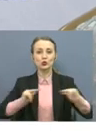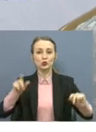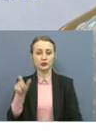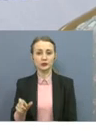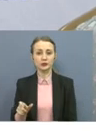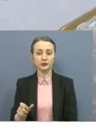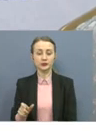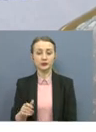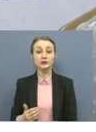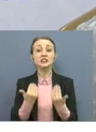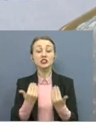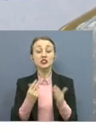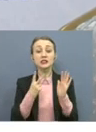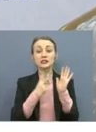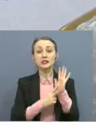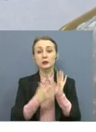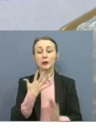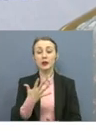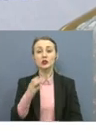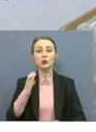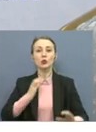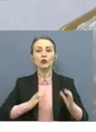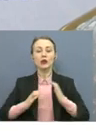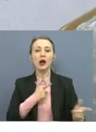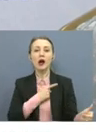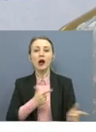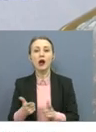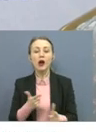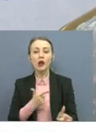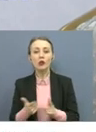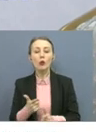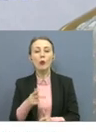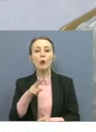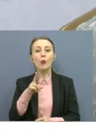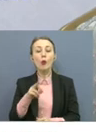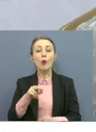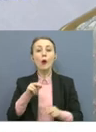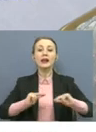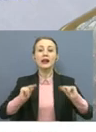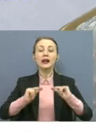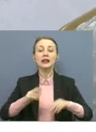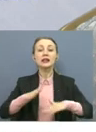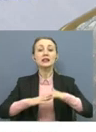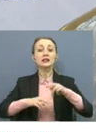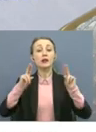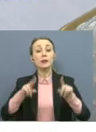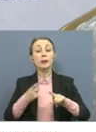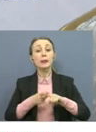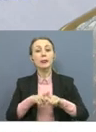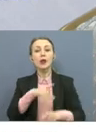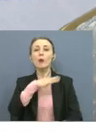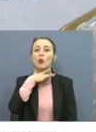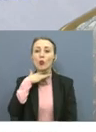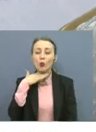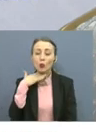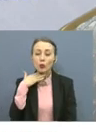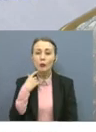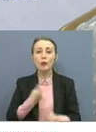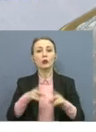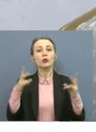дайындайды. Өте көп. Оны қарау керек. Оны іріктеу керек. Айналдырған 7-8